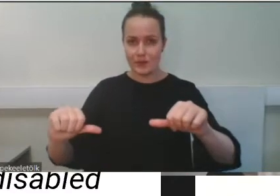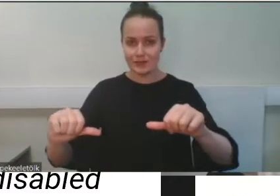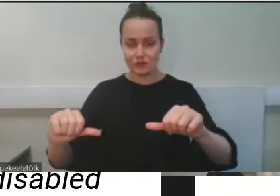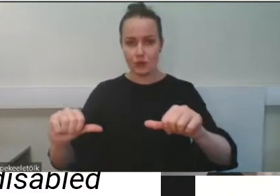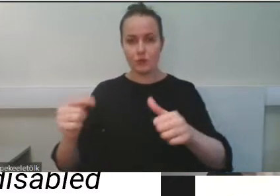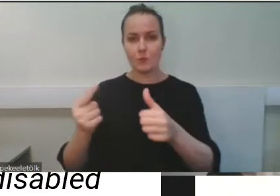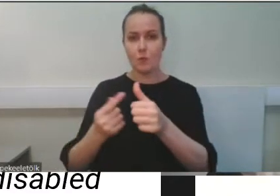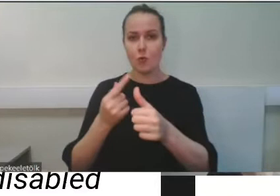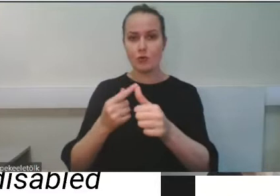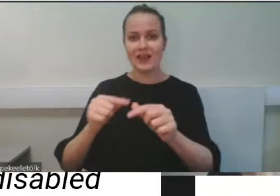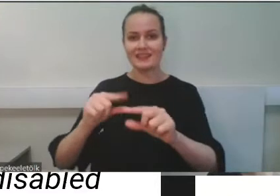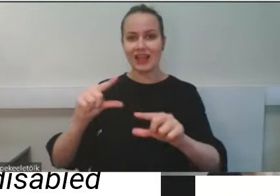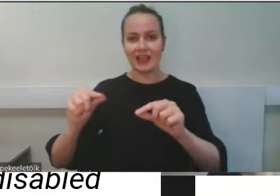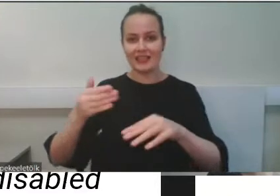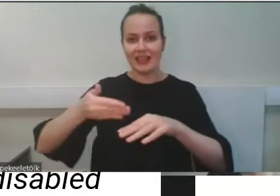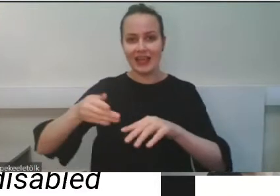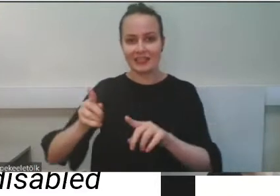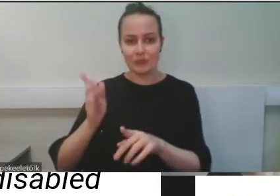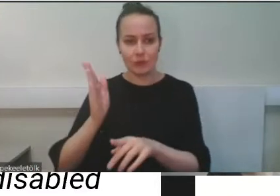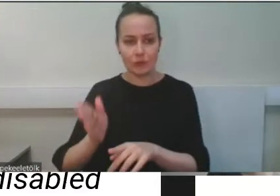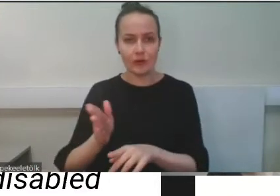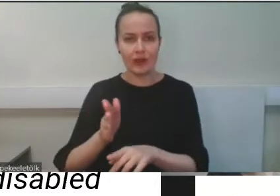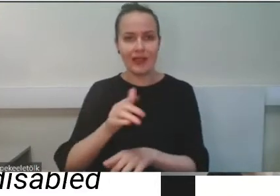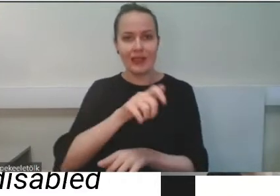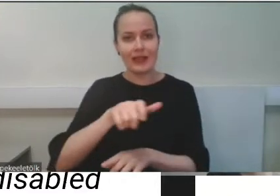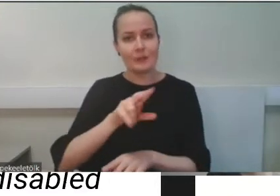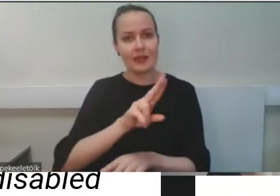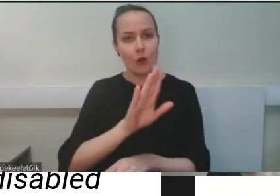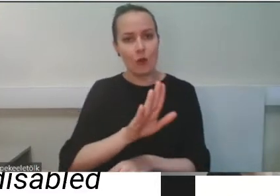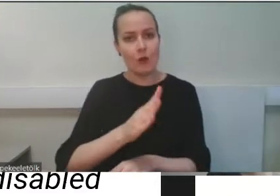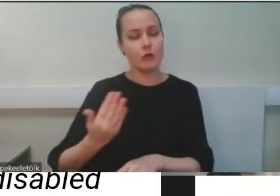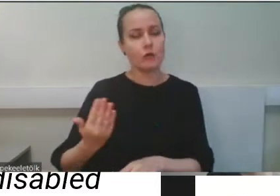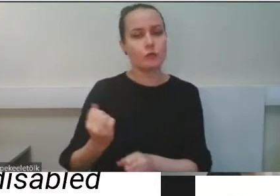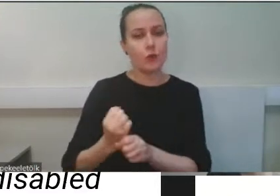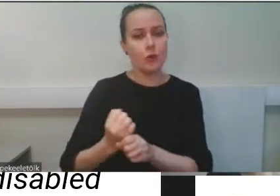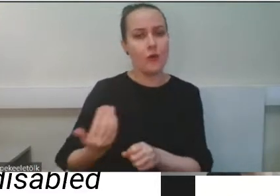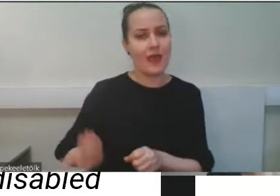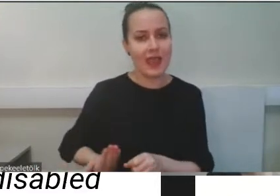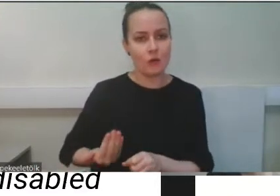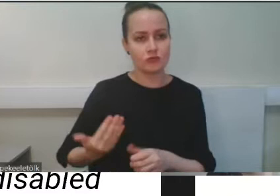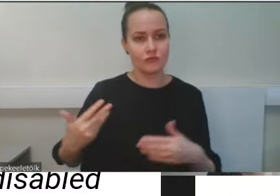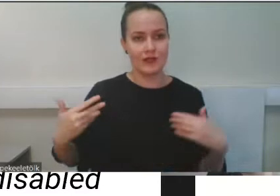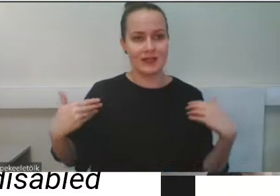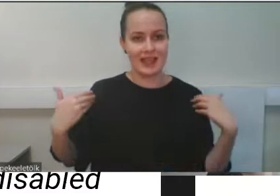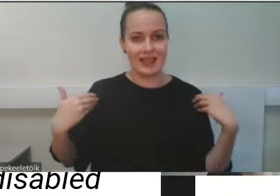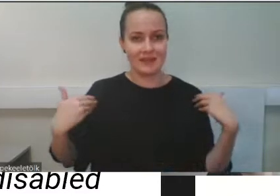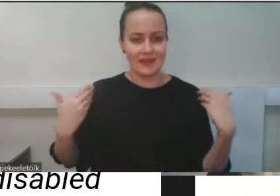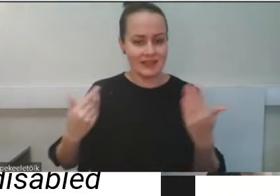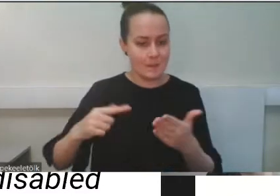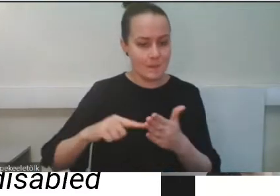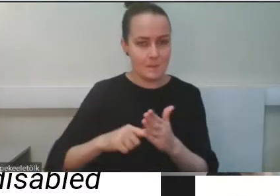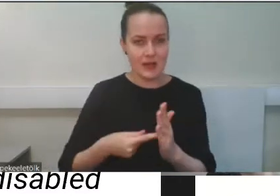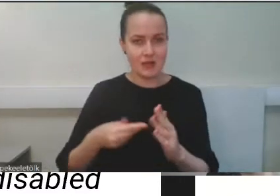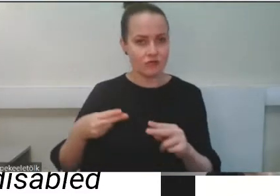olulisemate tegevusvaldkondades. Ja seda on uuritud eraldi sellistes